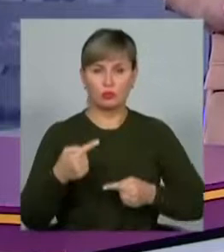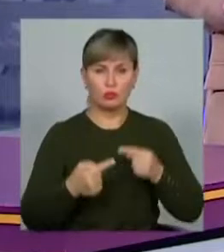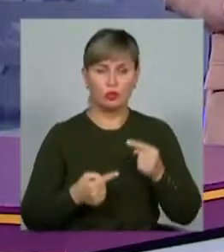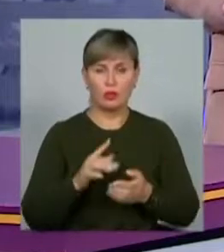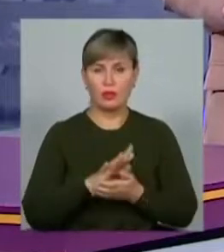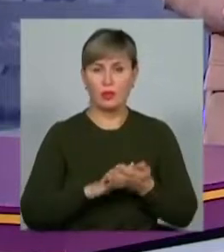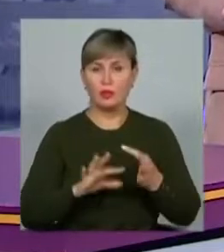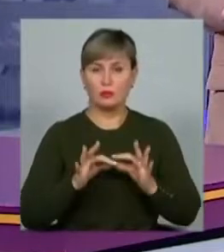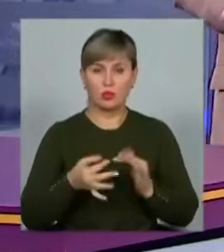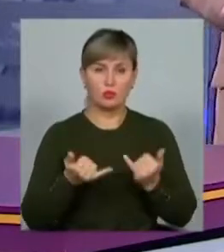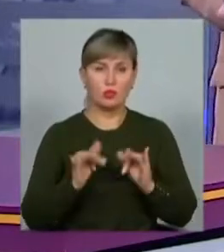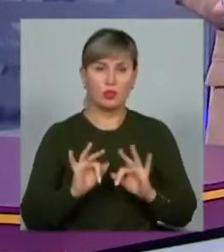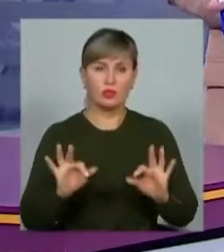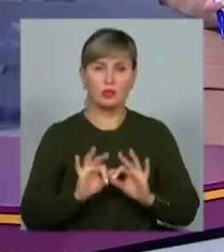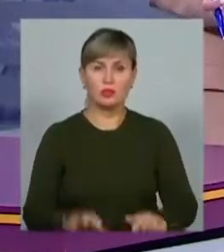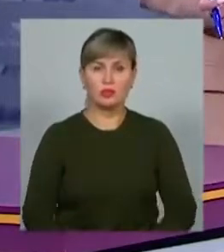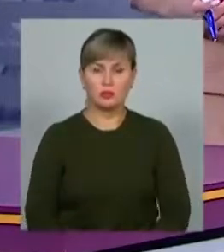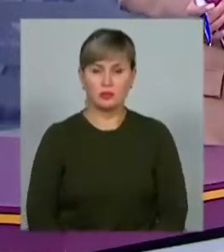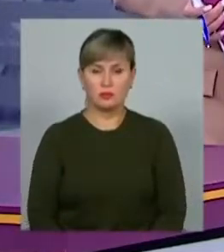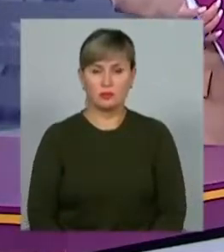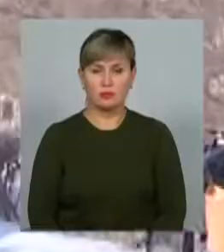разбиралась наш столичный корреспондент Мира Альжанова.